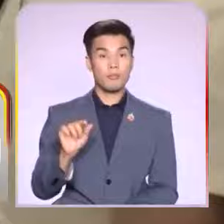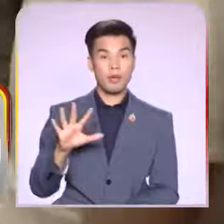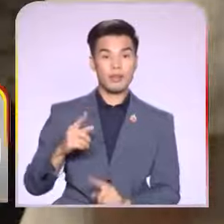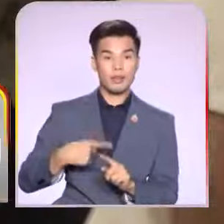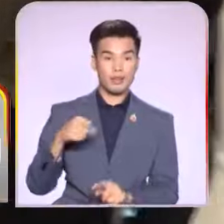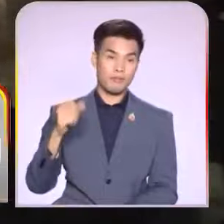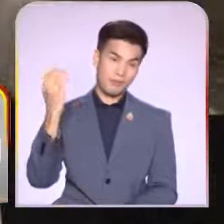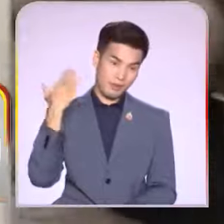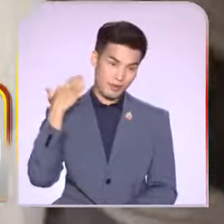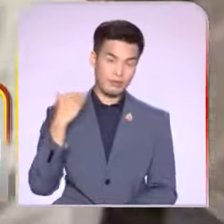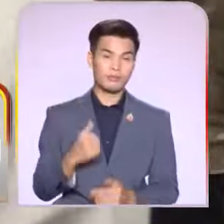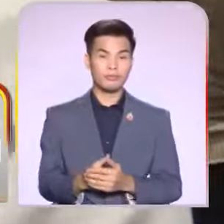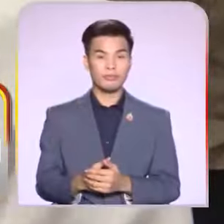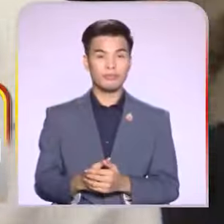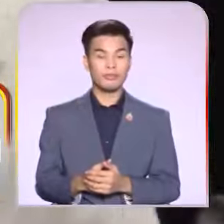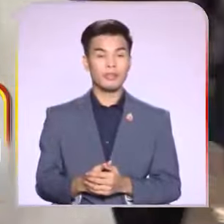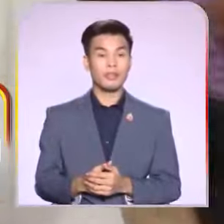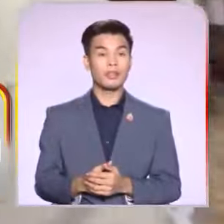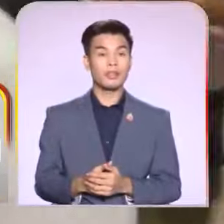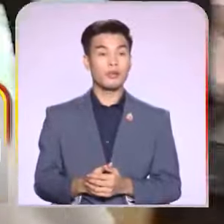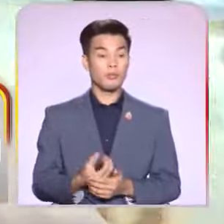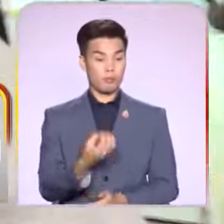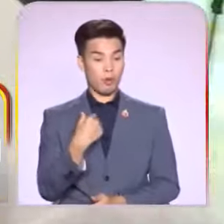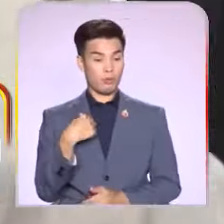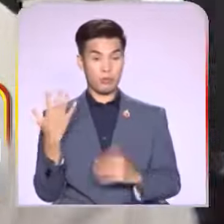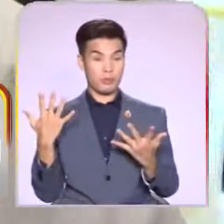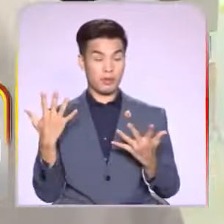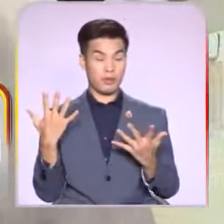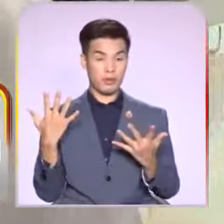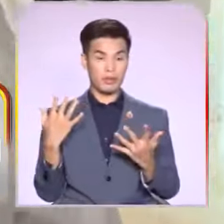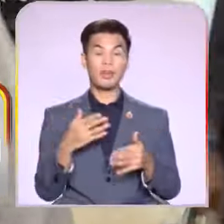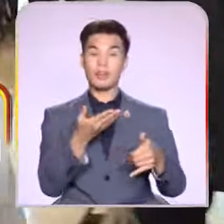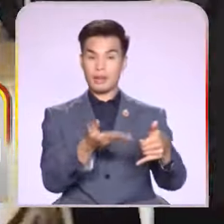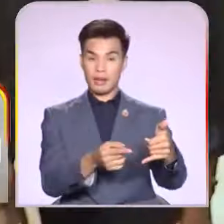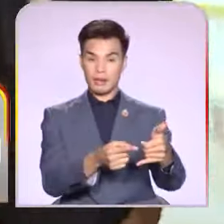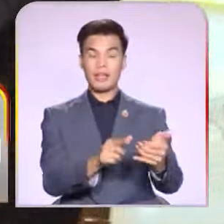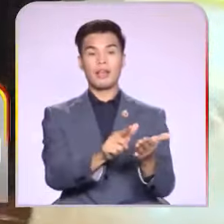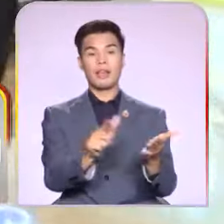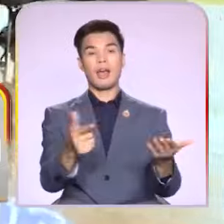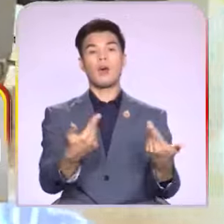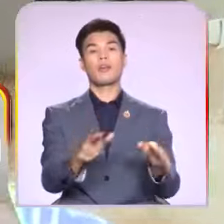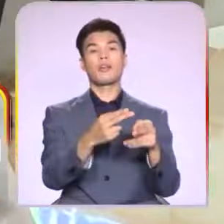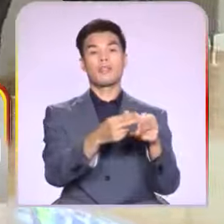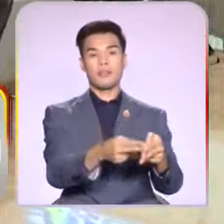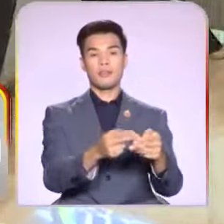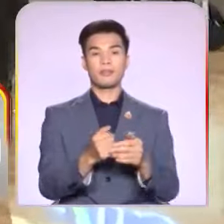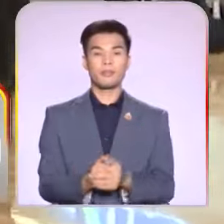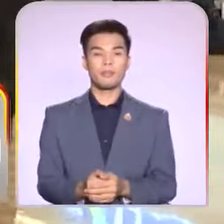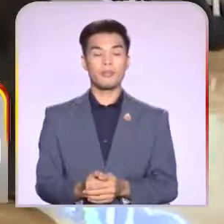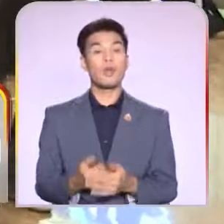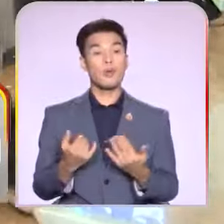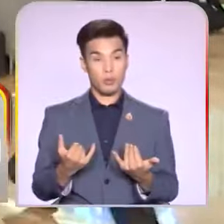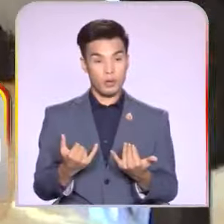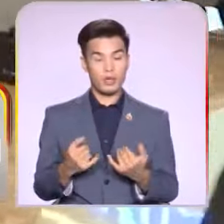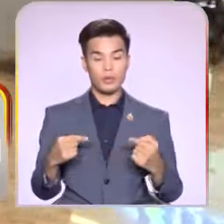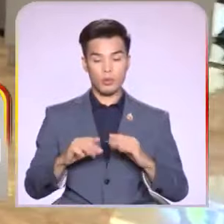ลาคมที่ผ่านมาโดยที่ไม่ได้แจ้งพรรคยืนยันว่านายสามารถนั้นลาออกเองผู้สื่อข่าวรายงานว่า